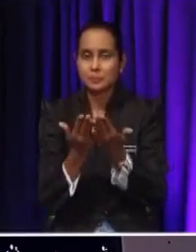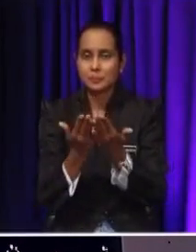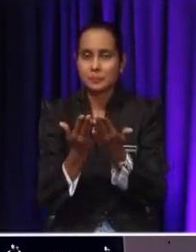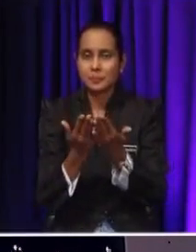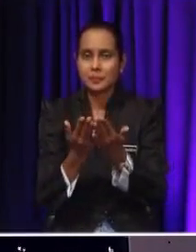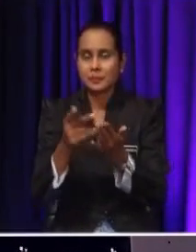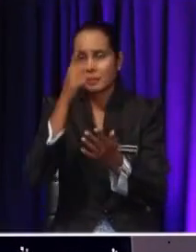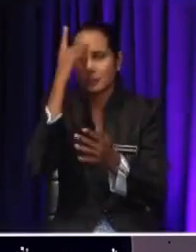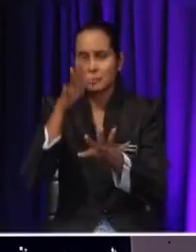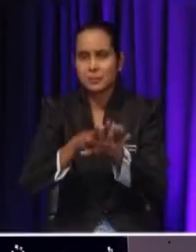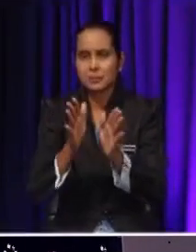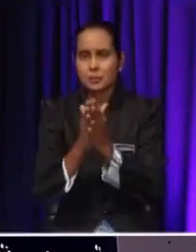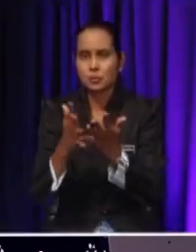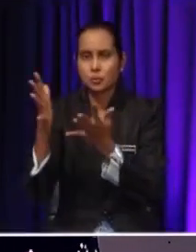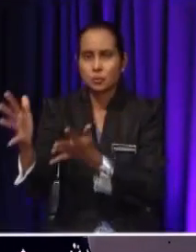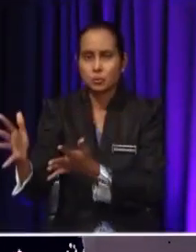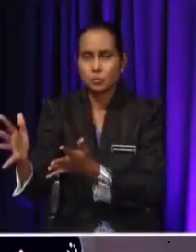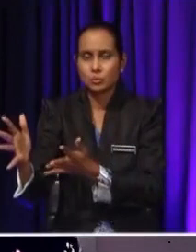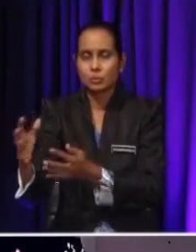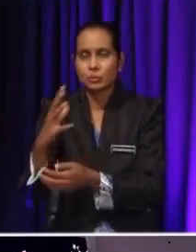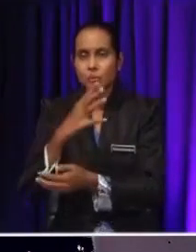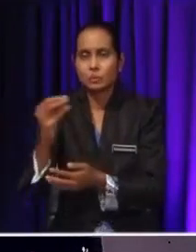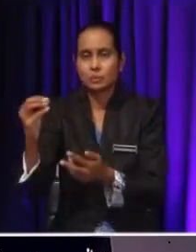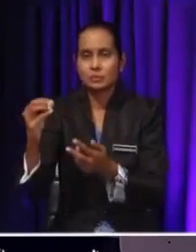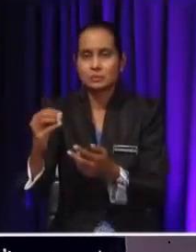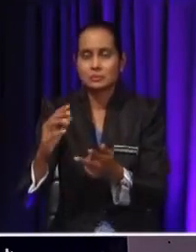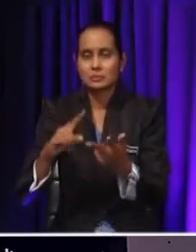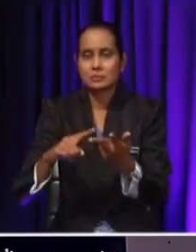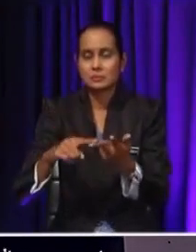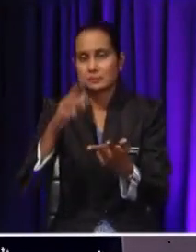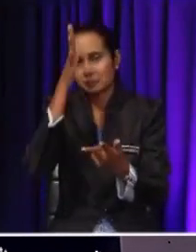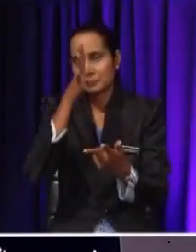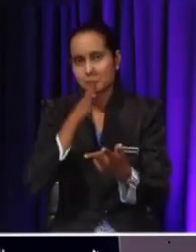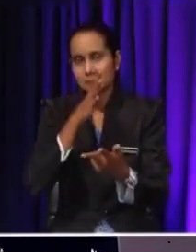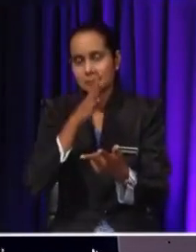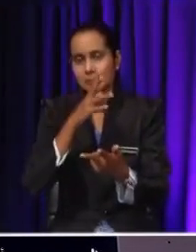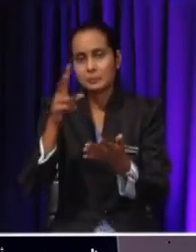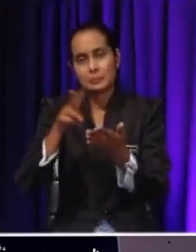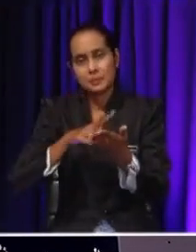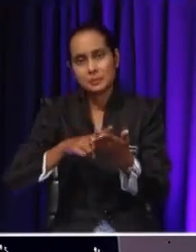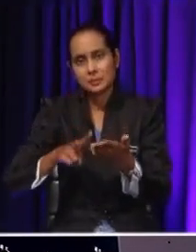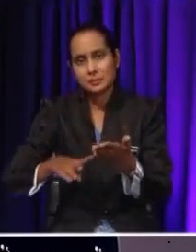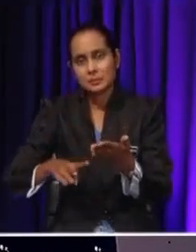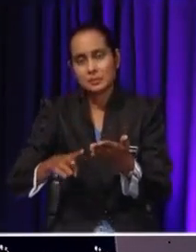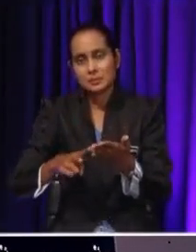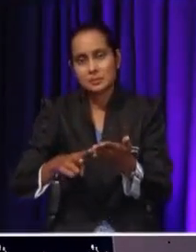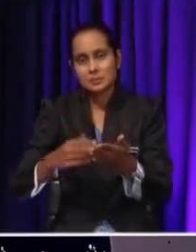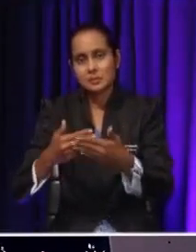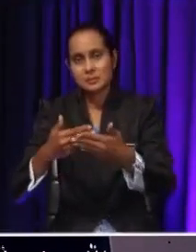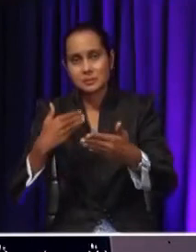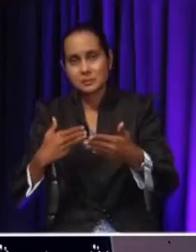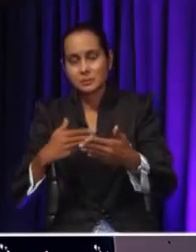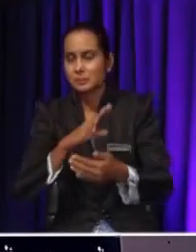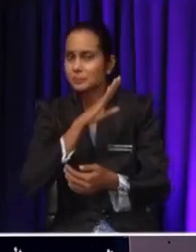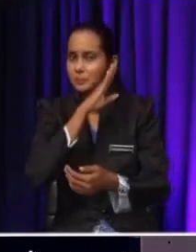di sana dan yang paling saya suka tadi ibu bapak membacakan bukan semasa tidur kalau semasa tidur apa Udah tidur belum